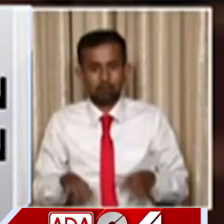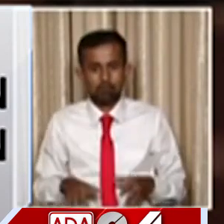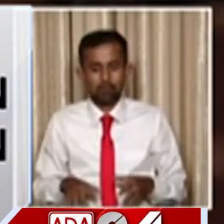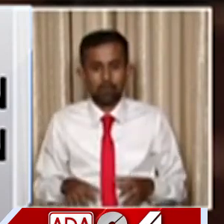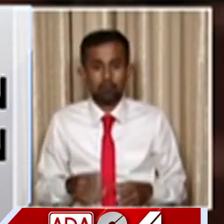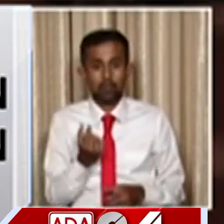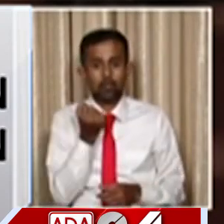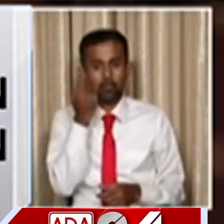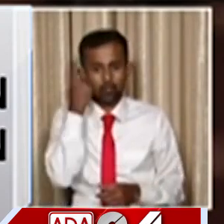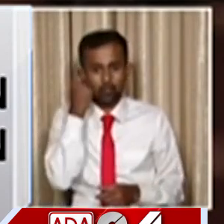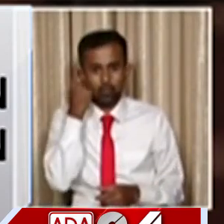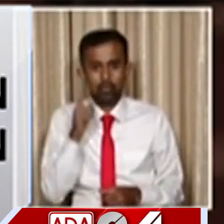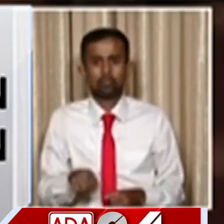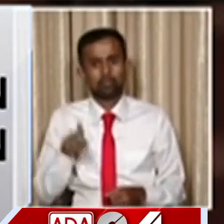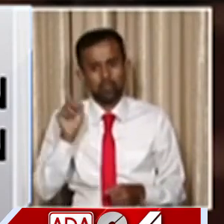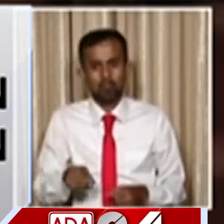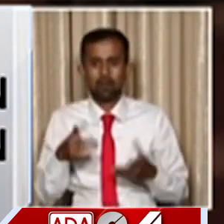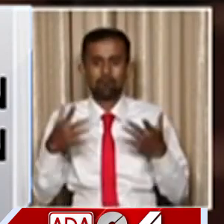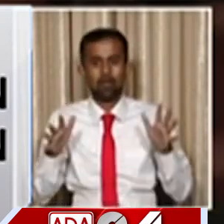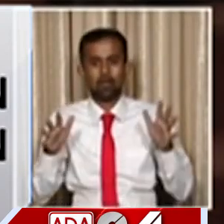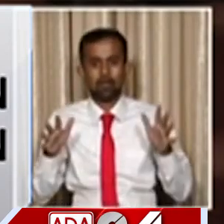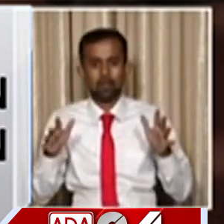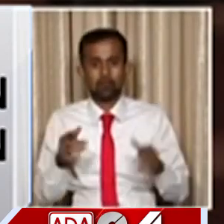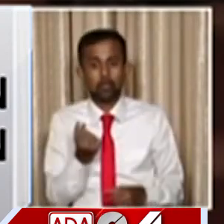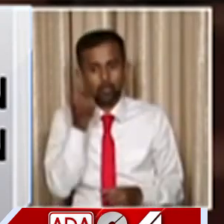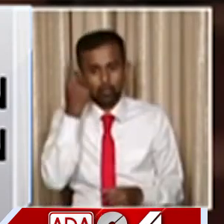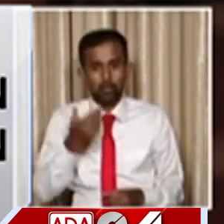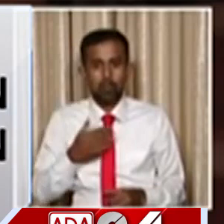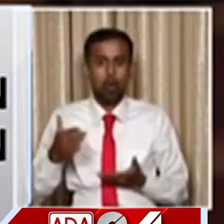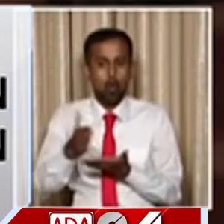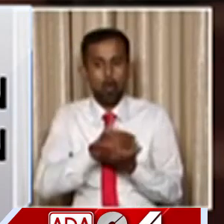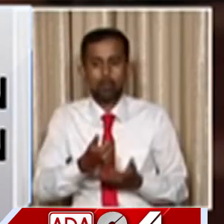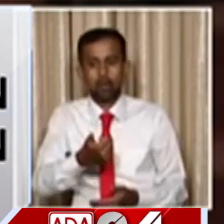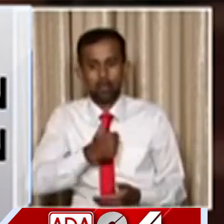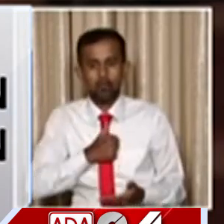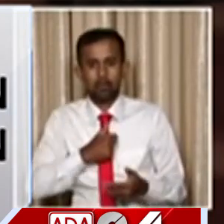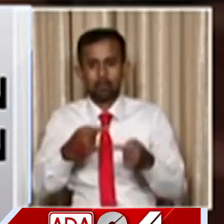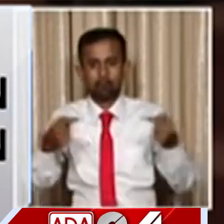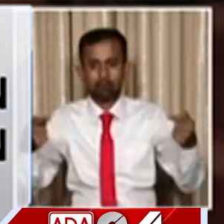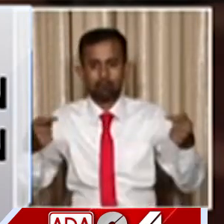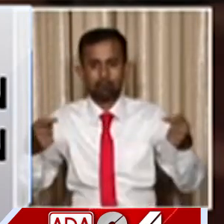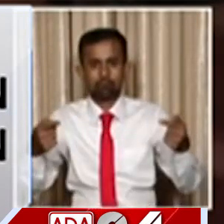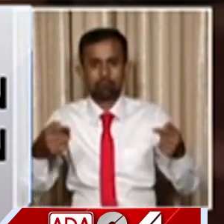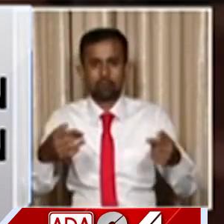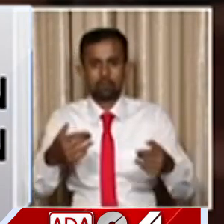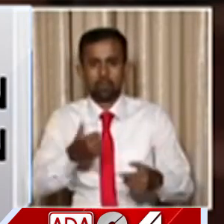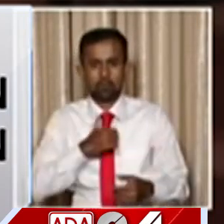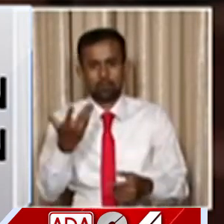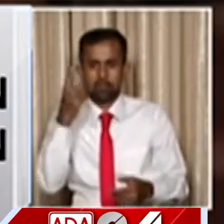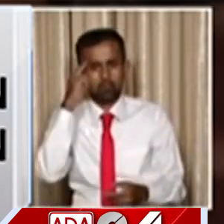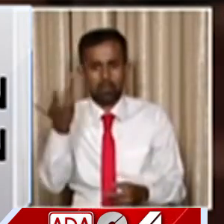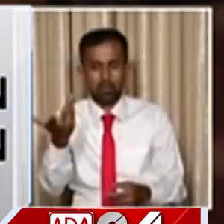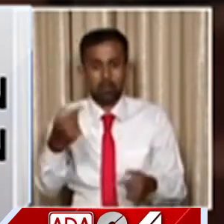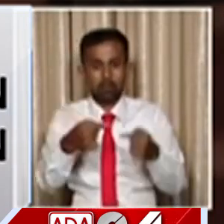මේ යෝජනාව සම්මතයි. මේ යෝජනාවට අපි සියලු දෙනාම එකගයි. විපක්ෂය විරුද්ධ නම් අපි දන්නේ නැහැ.